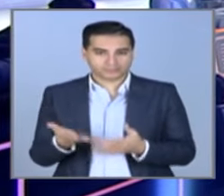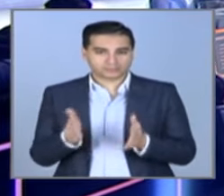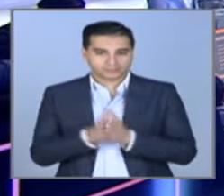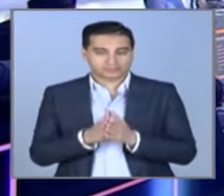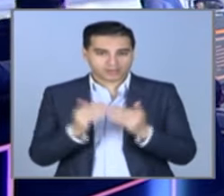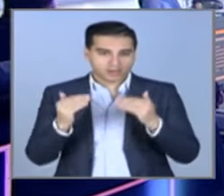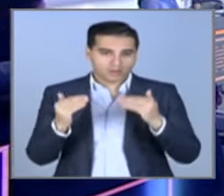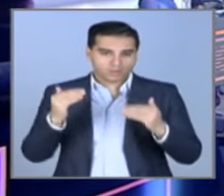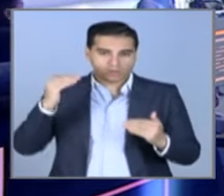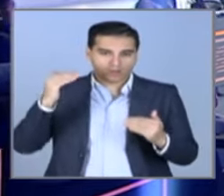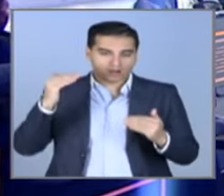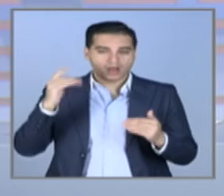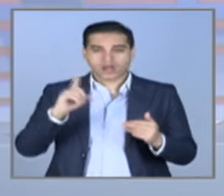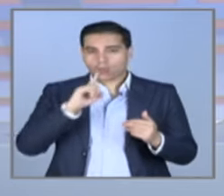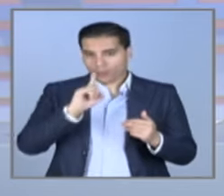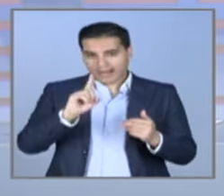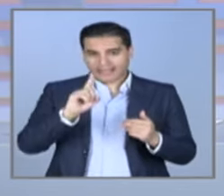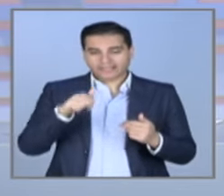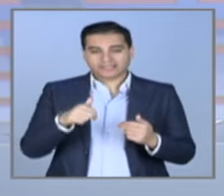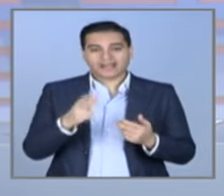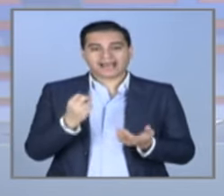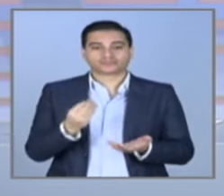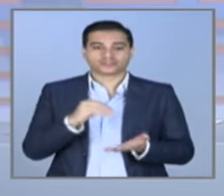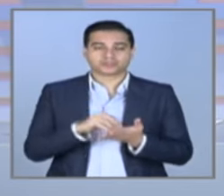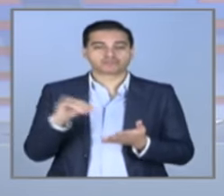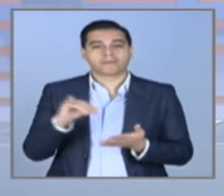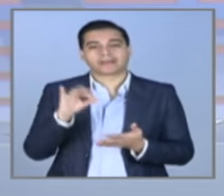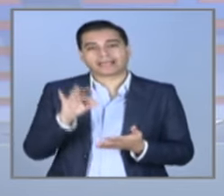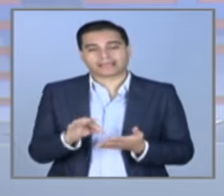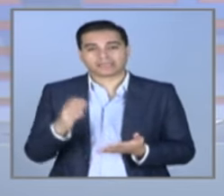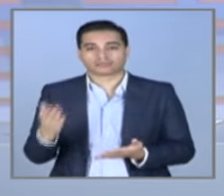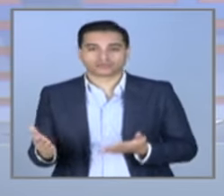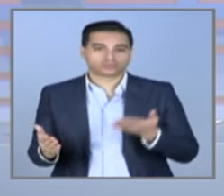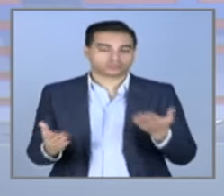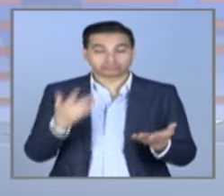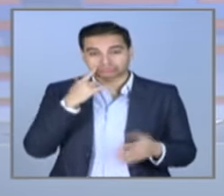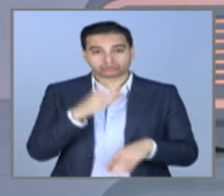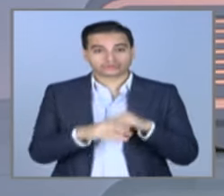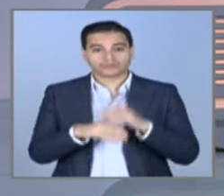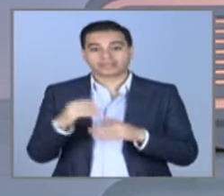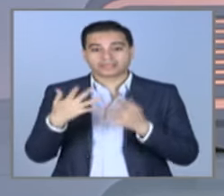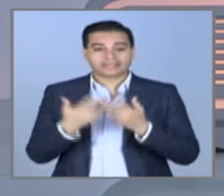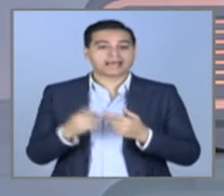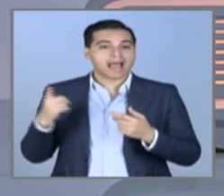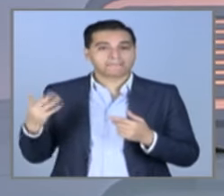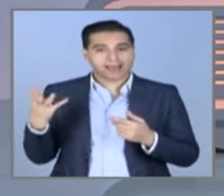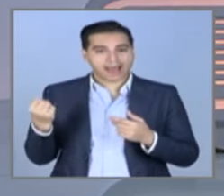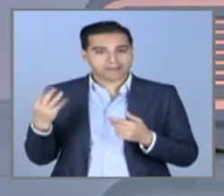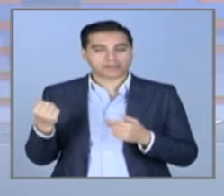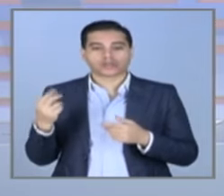السكور ابتدى يبعد، ولكن في 25 نقطة مهمين جدا. مدام آيات انتوا كام؟